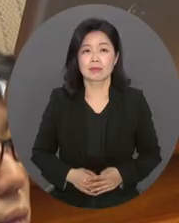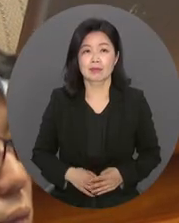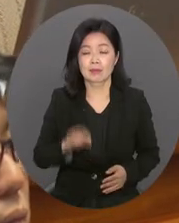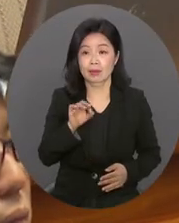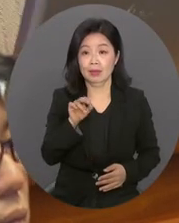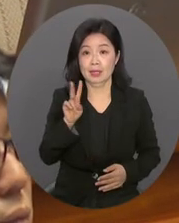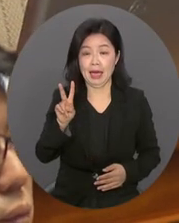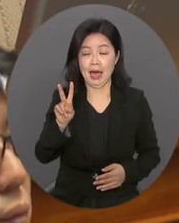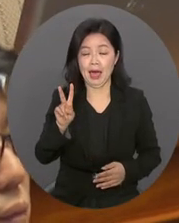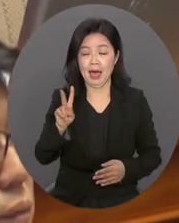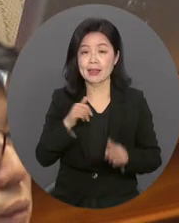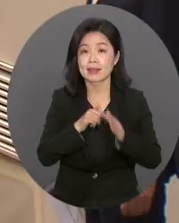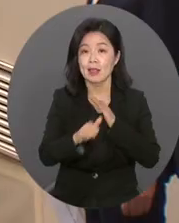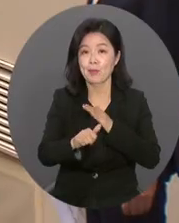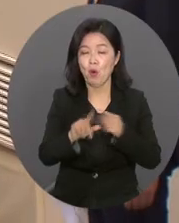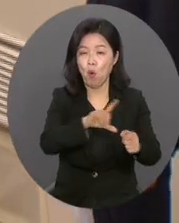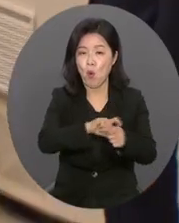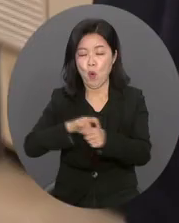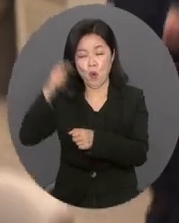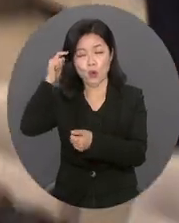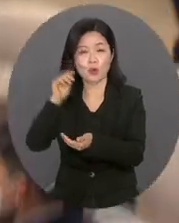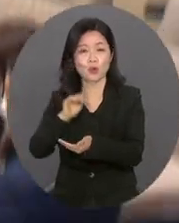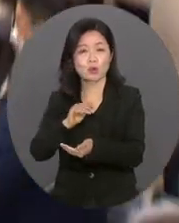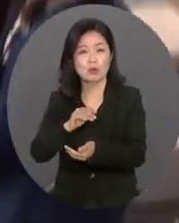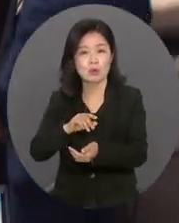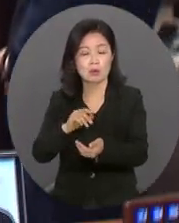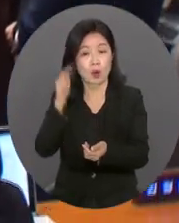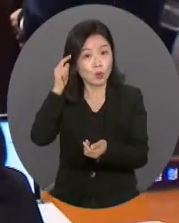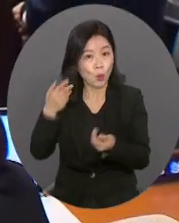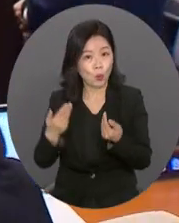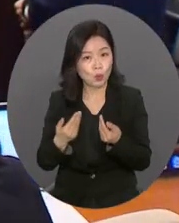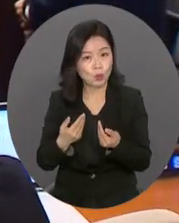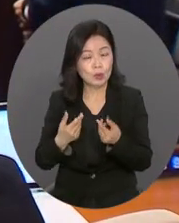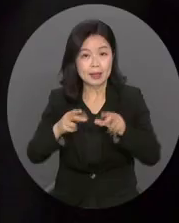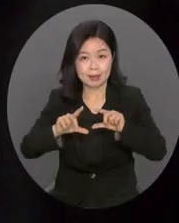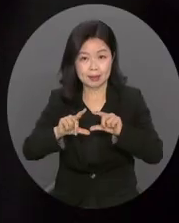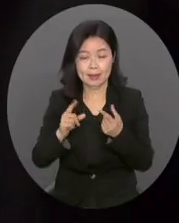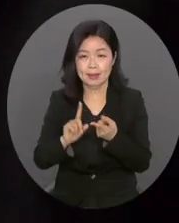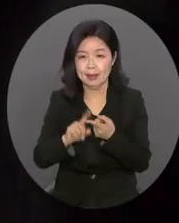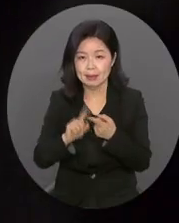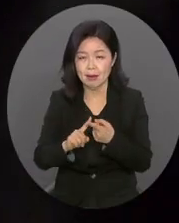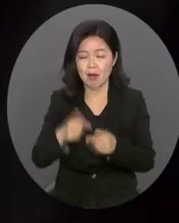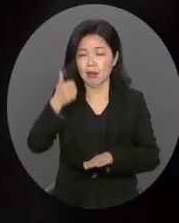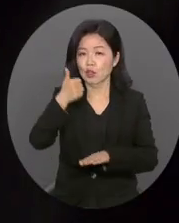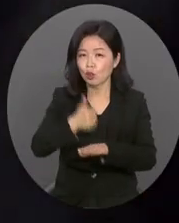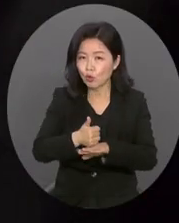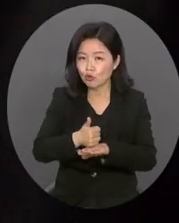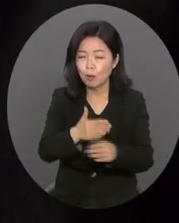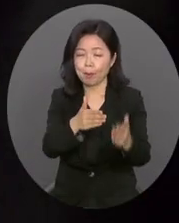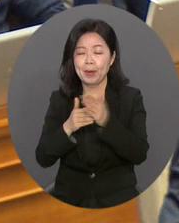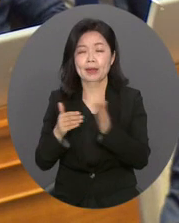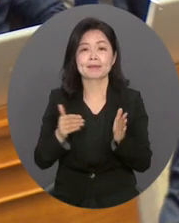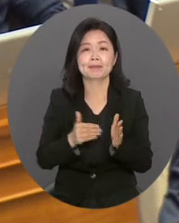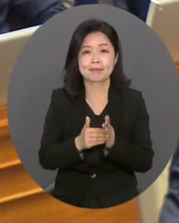야당 대표에 대한 사상 첫 체포동의안은 아슬아슬한 부결이었습니다. 표결 결과가 놀랍기는 민주당의 대표